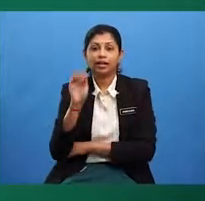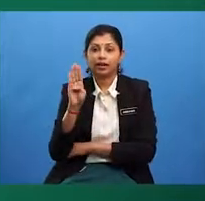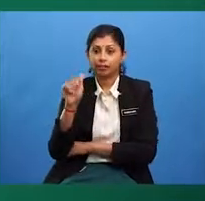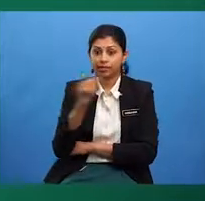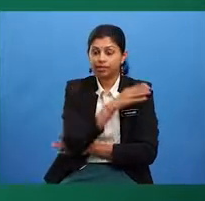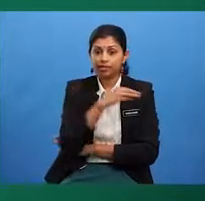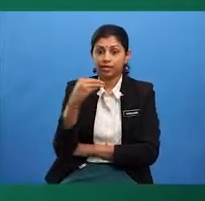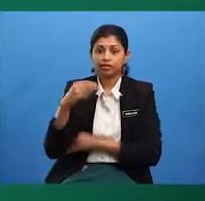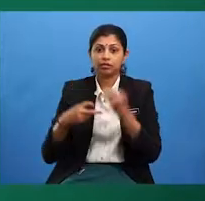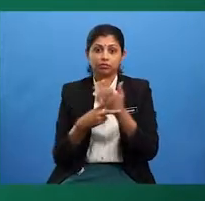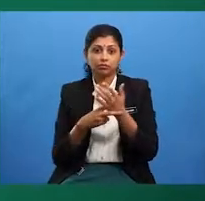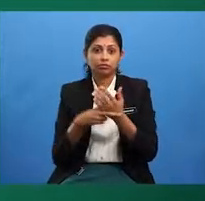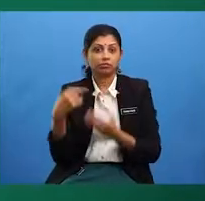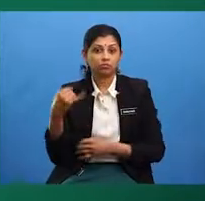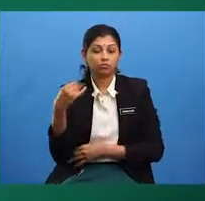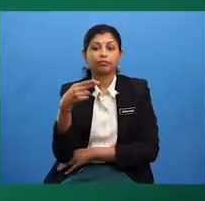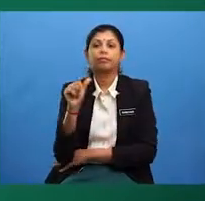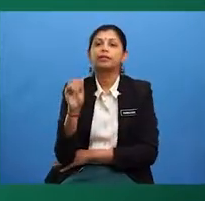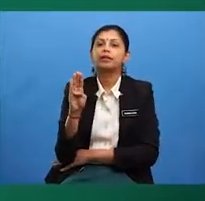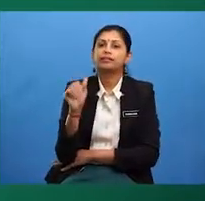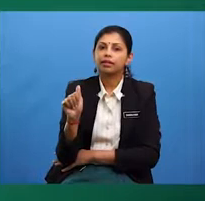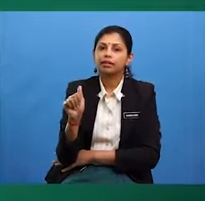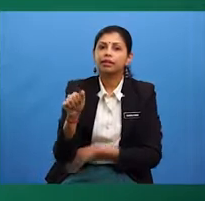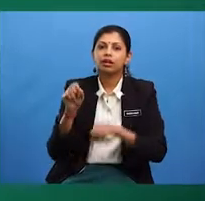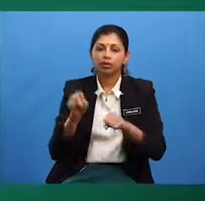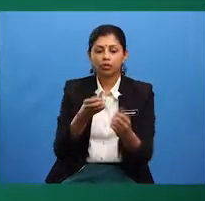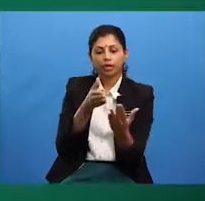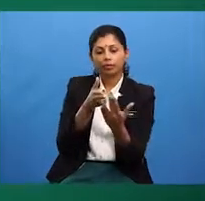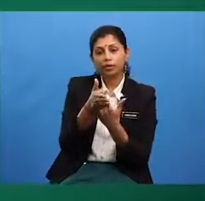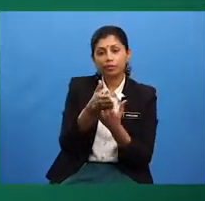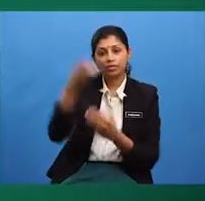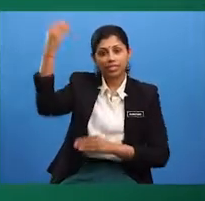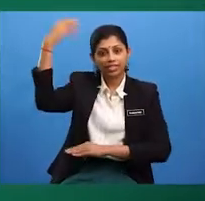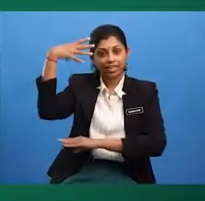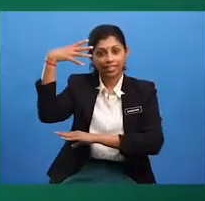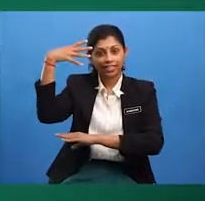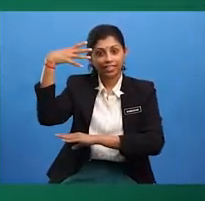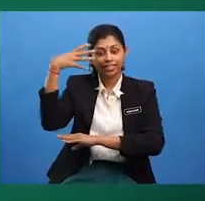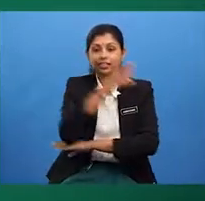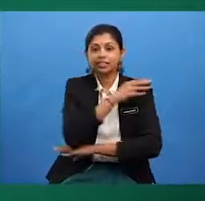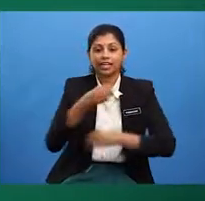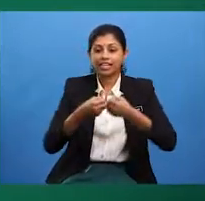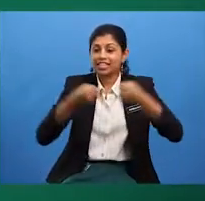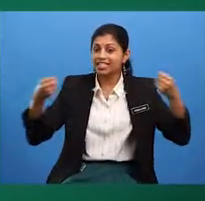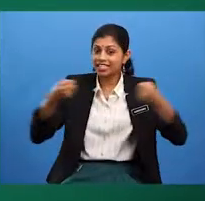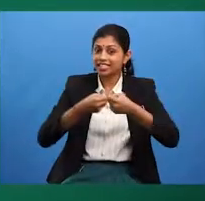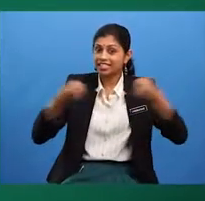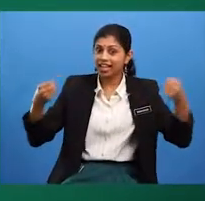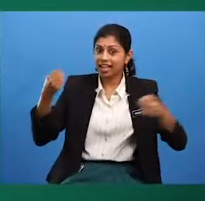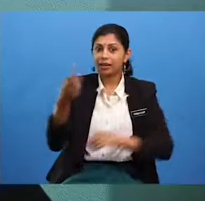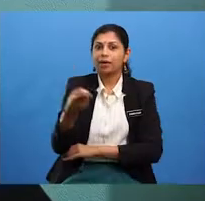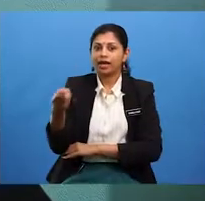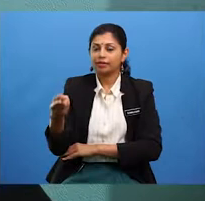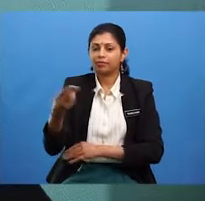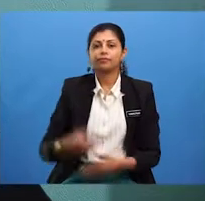haba, kebolehan penembusan cahaya dan kekenyalan bahan. Jom kita